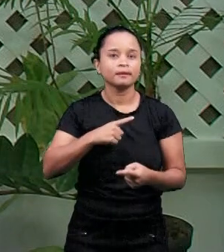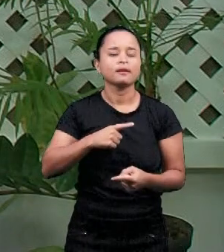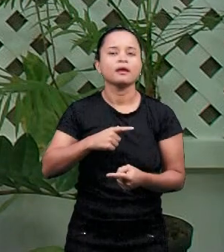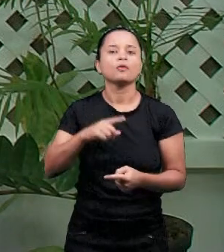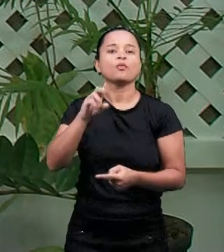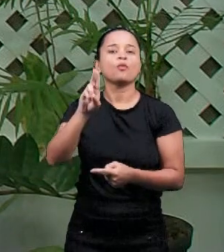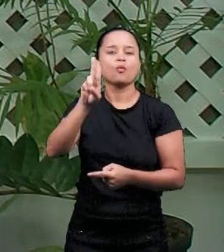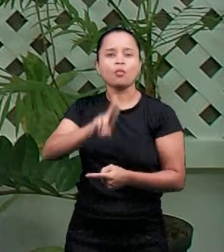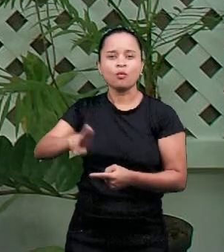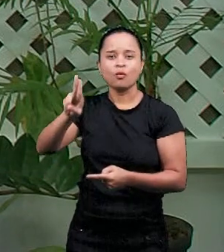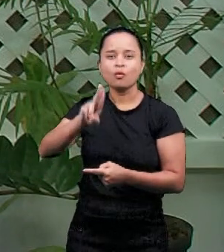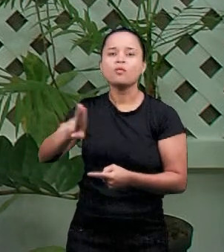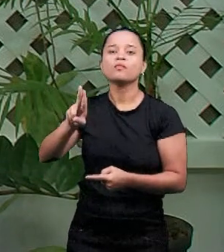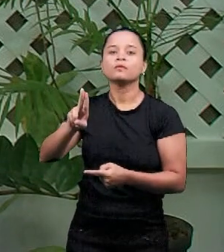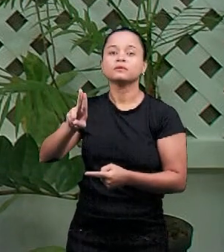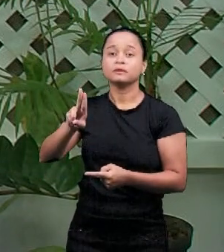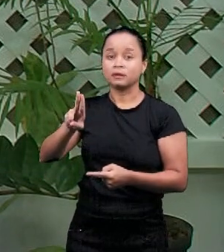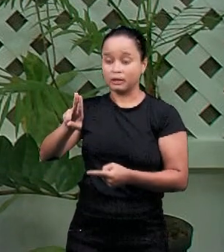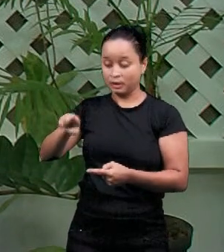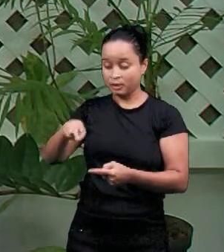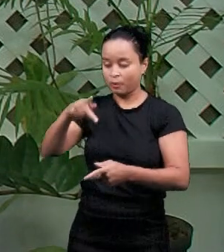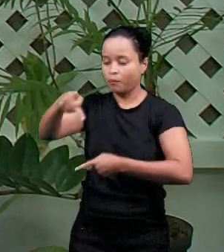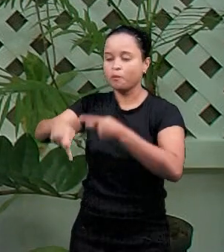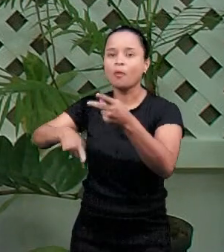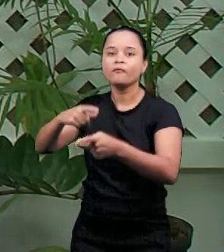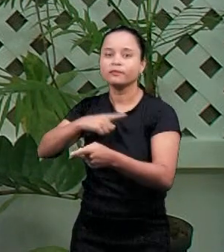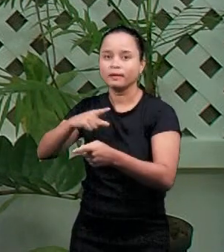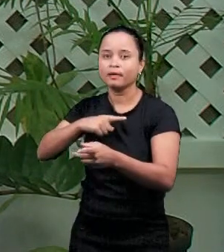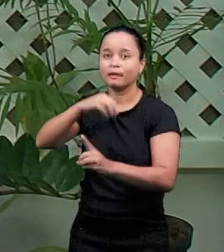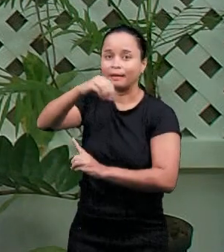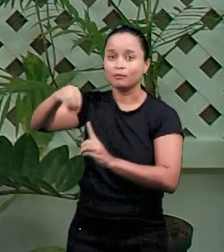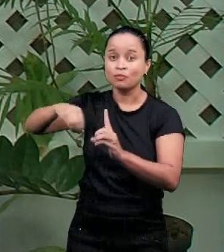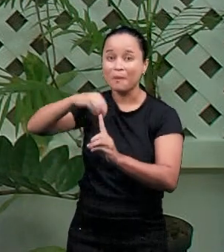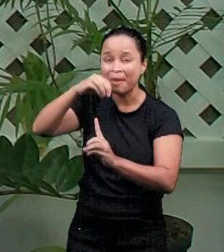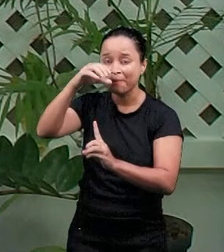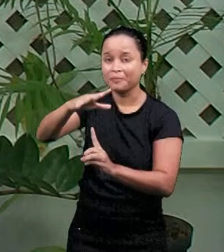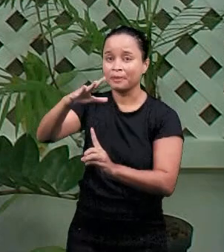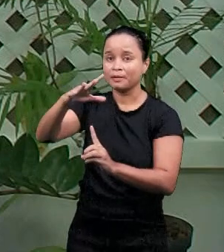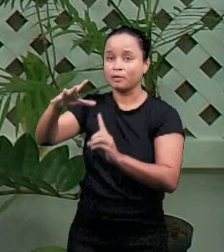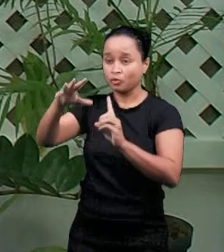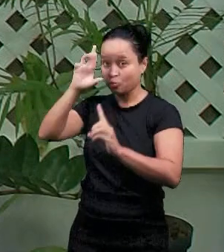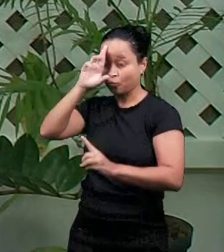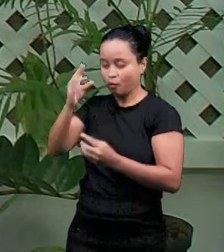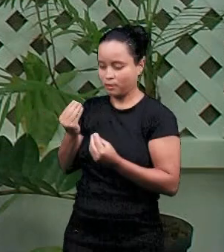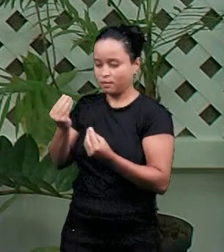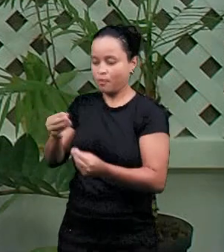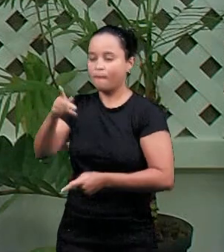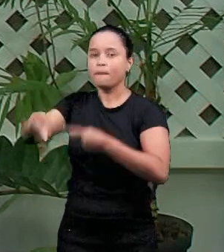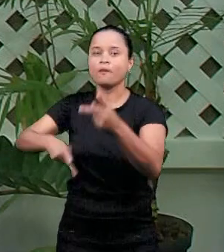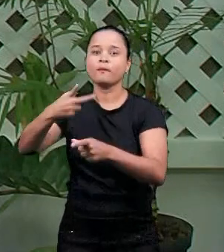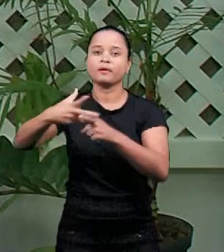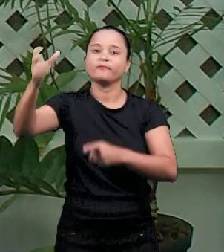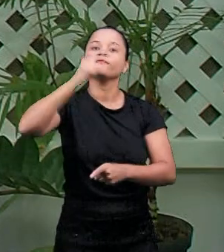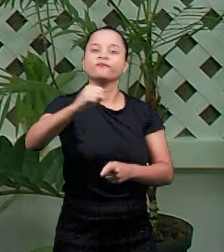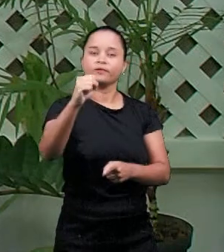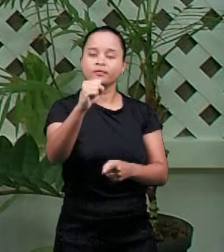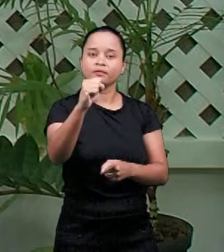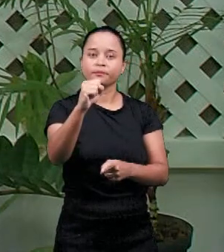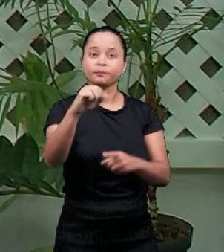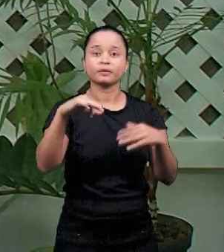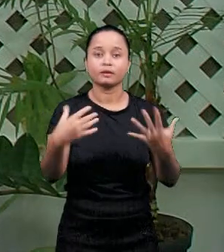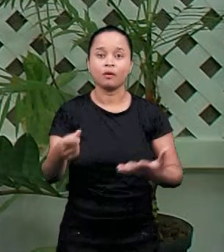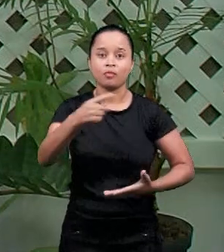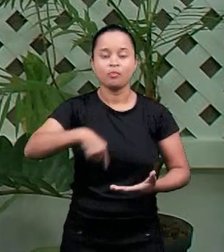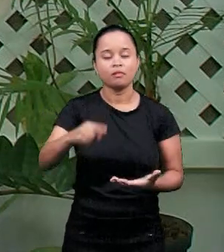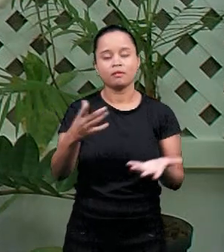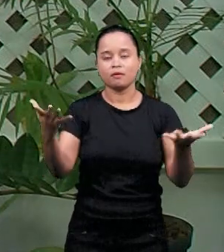met dans la main de son peuple pour vaincre ces derniers moments, cette dernière heure, dans cette bataille qu'elle a devant nous. Nous sommes en train de